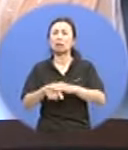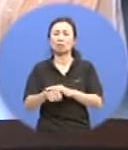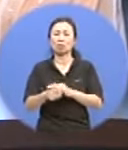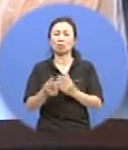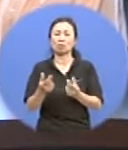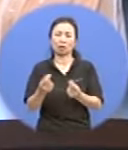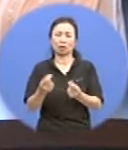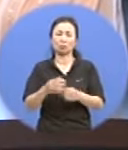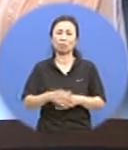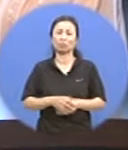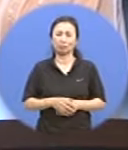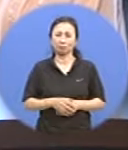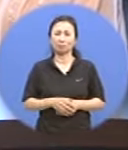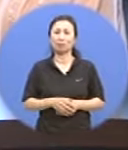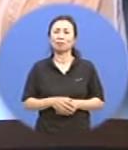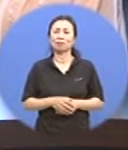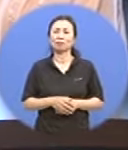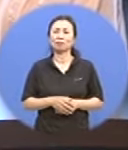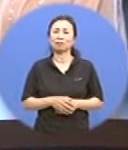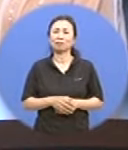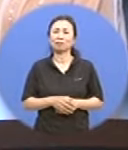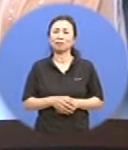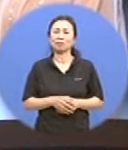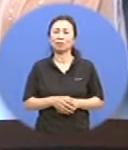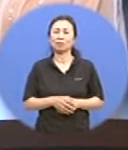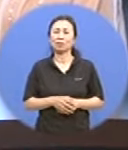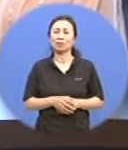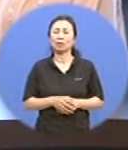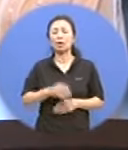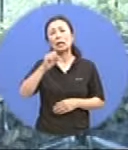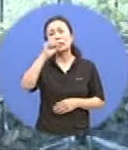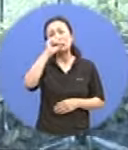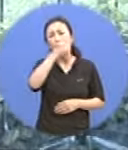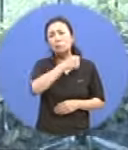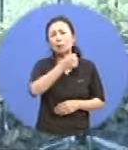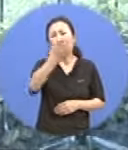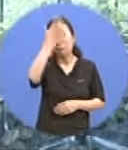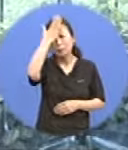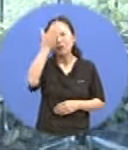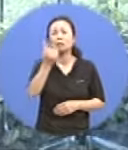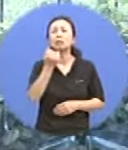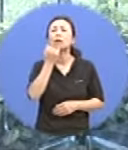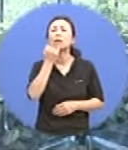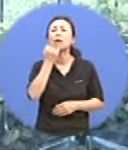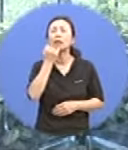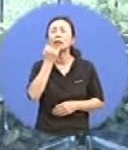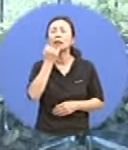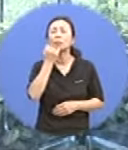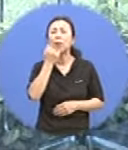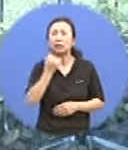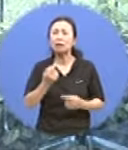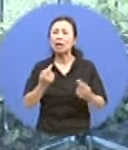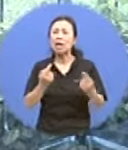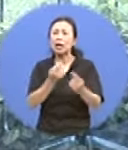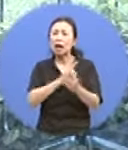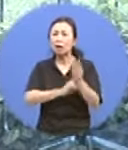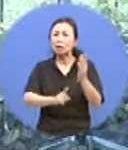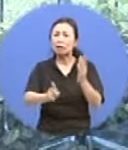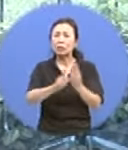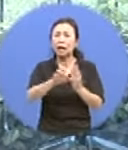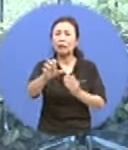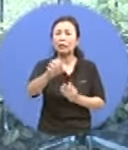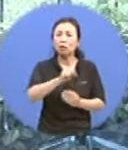ということですから、ある意味失敗してもいいですから、その変化を先取りした形で挑戦してい